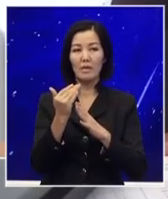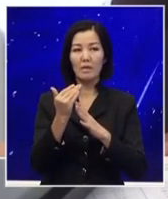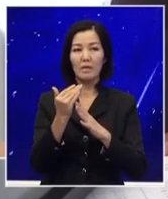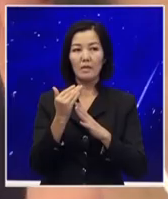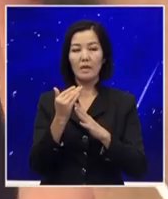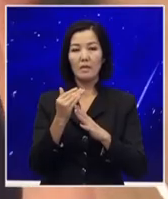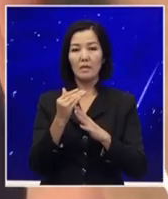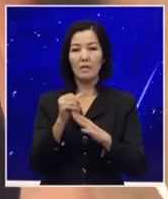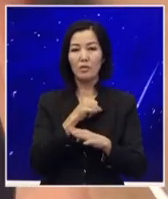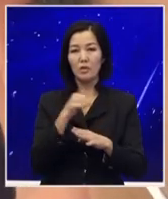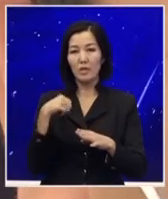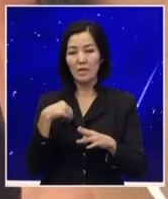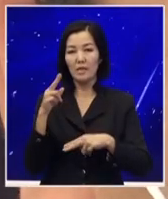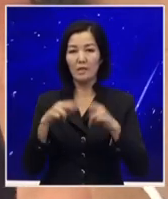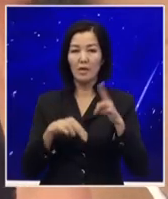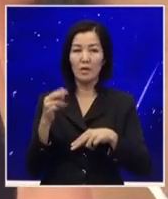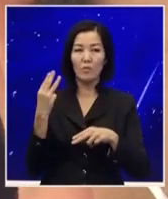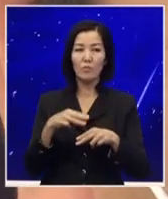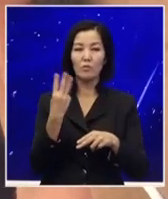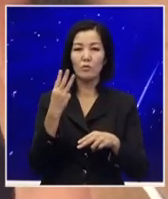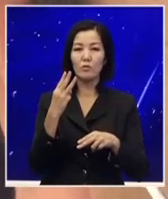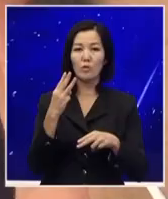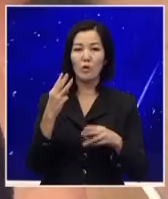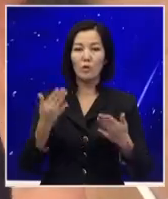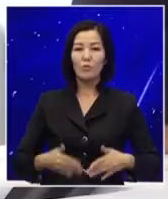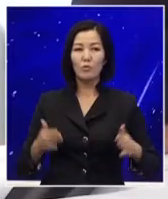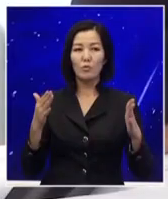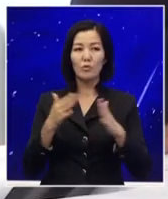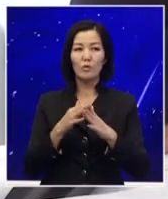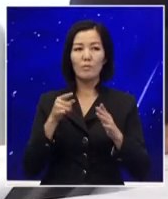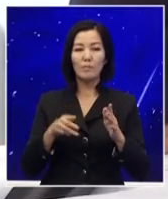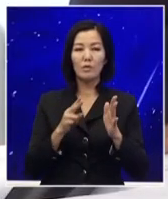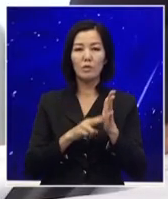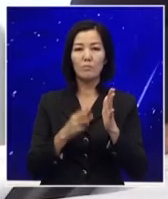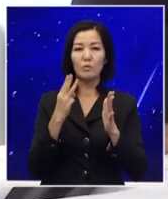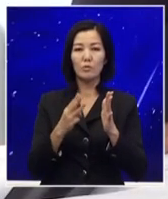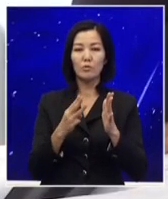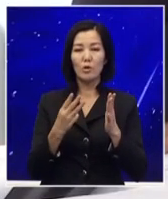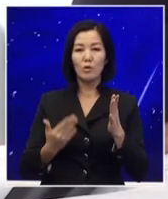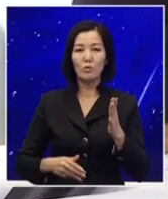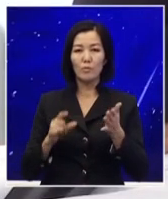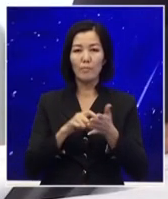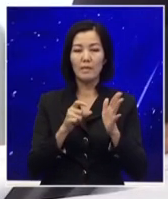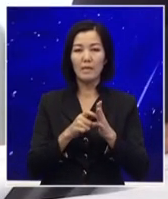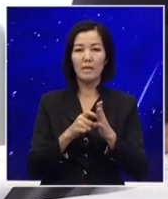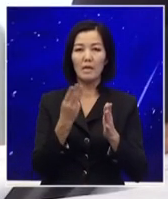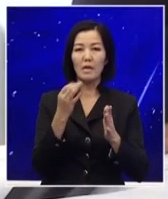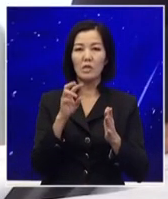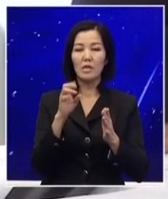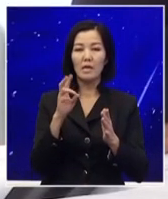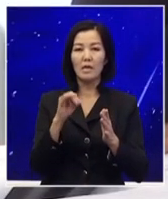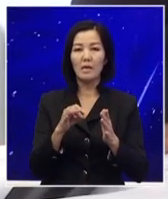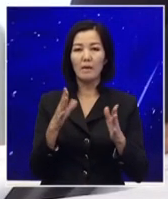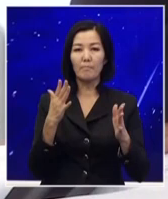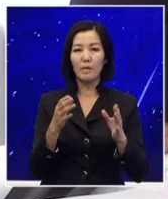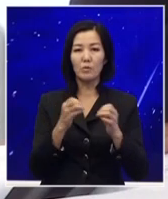застройщиктің есебінен салынып жатқан қазіргі таңда 33 тұрғын үй, ол 1703 пәтерлі тұрғын үй. Оның ішінде шаңырақ және 5-10 жыл